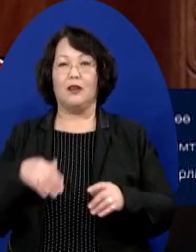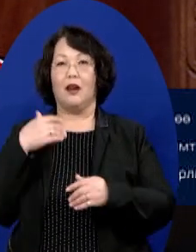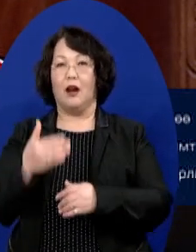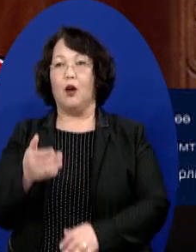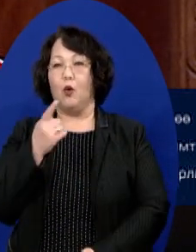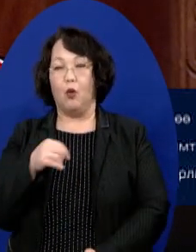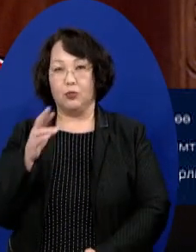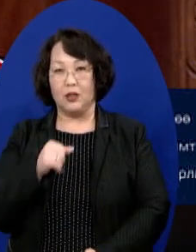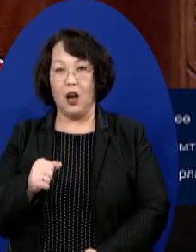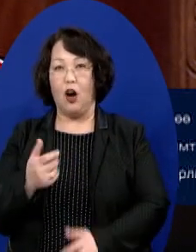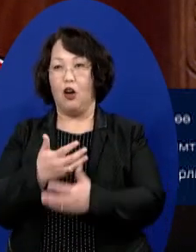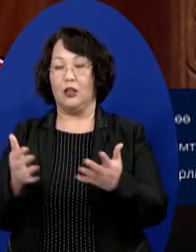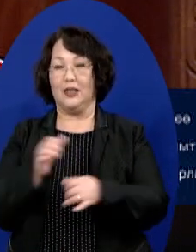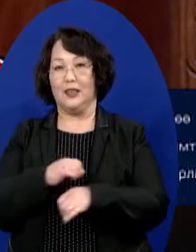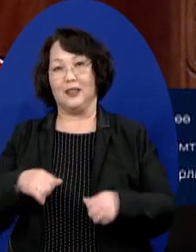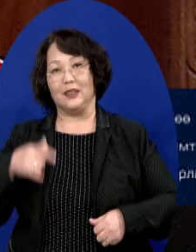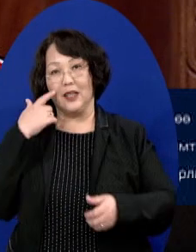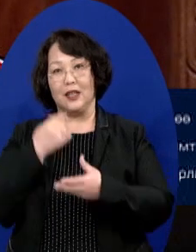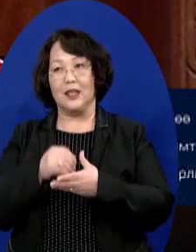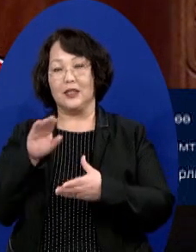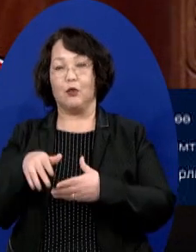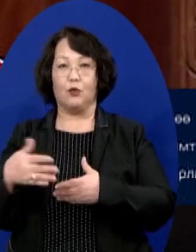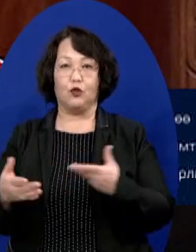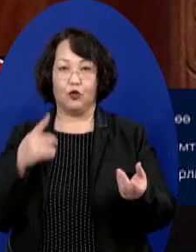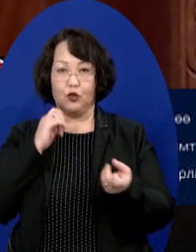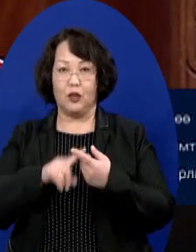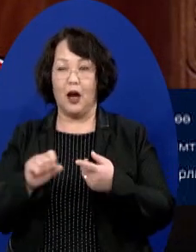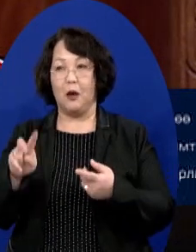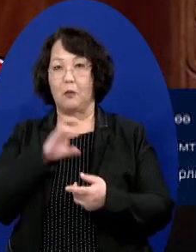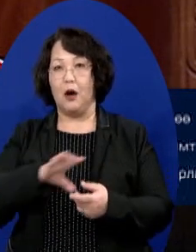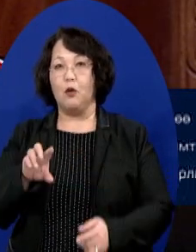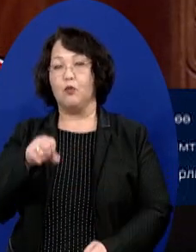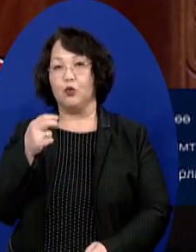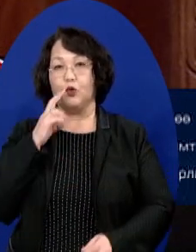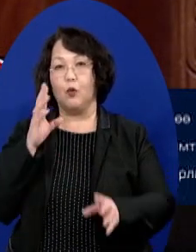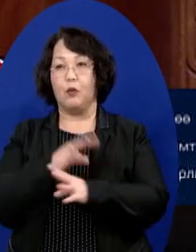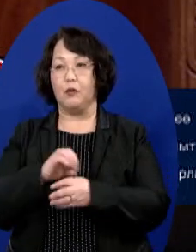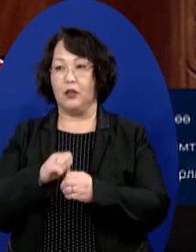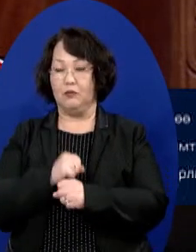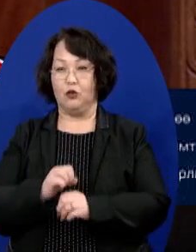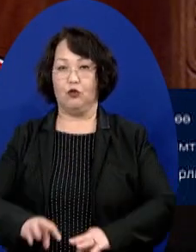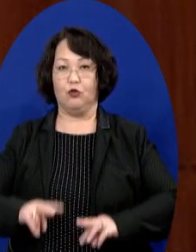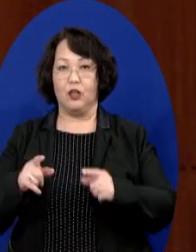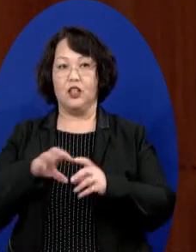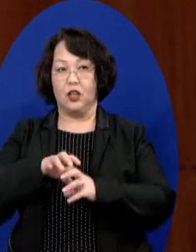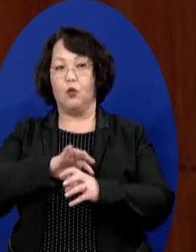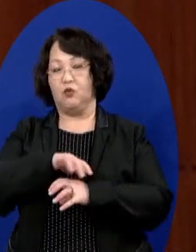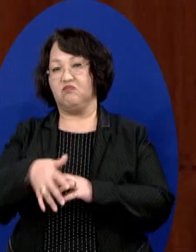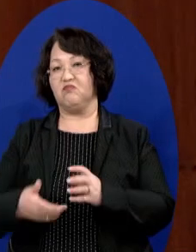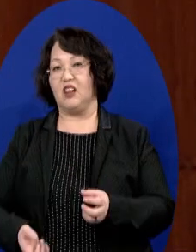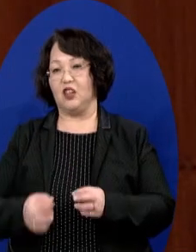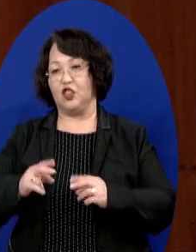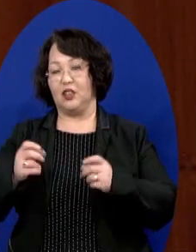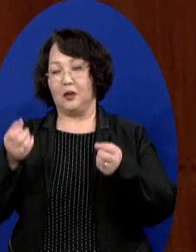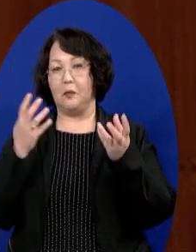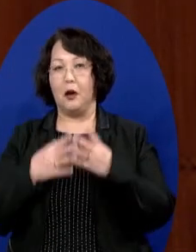нь олон нийтэд санал болгох замаар аж ахуй нэгжүүд тийм бүтэн өөрчлөлт оруулах арга хэмжээнд дэлхийн нийлэт улс орнууд хийчих юм байл. Энэ дотор